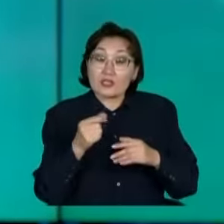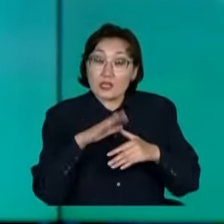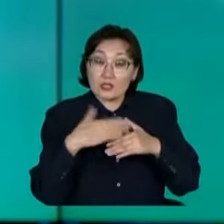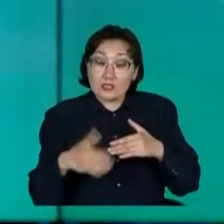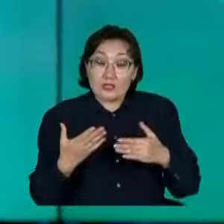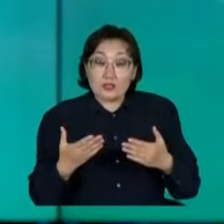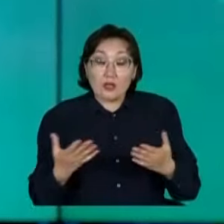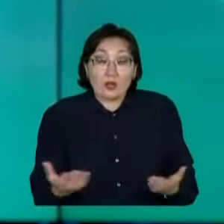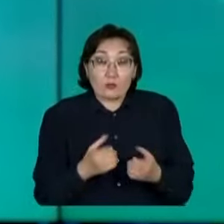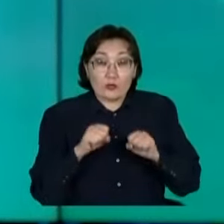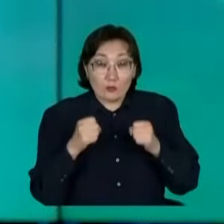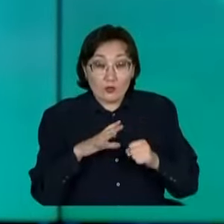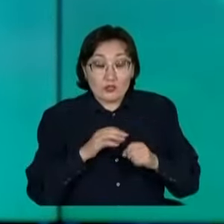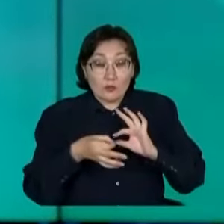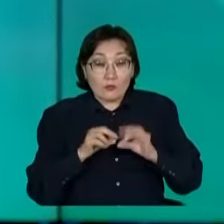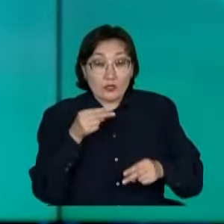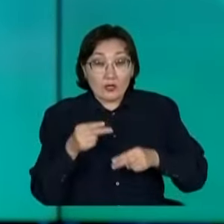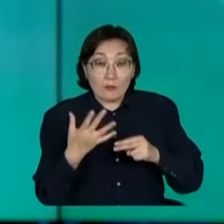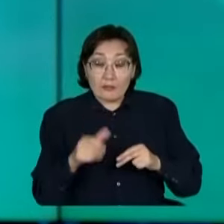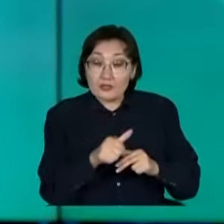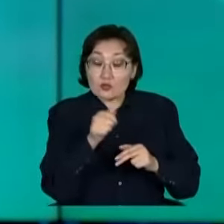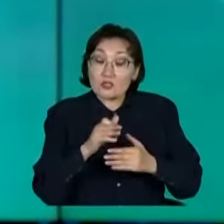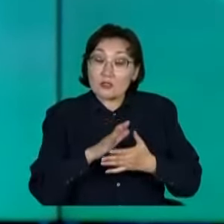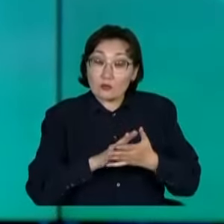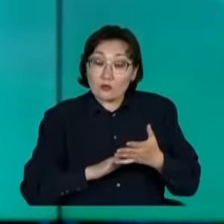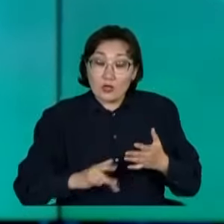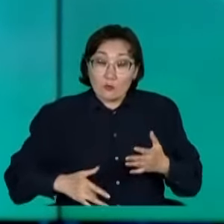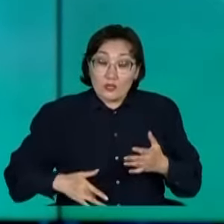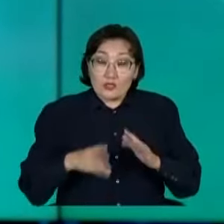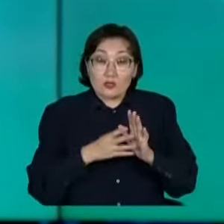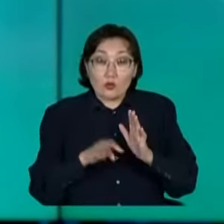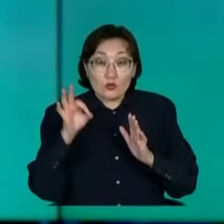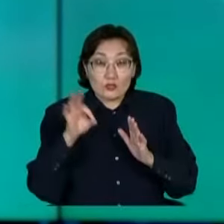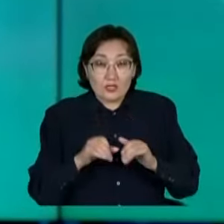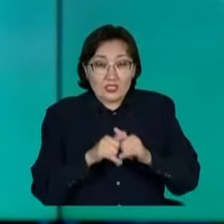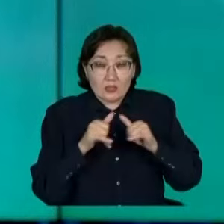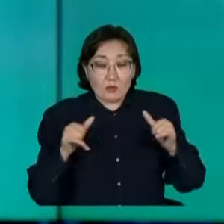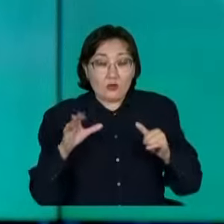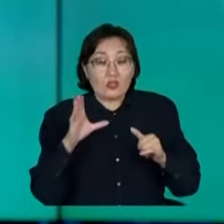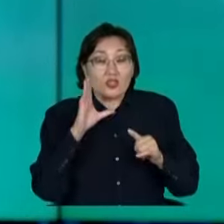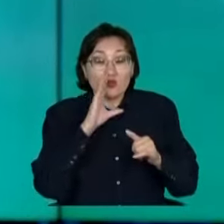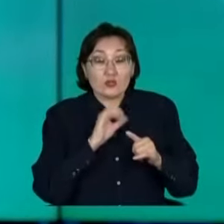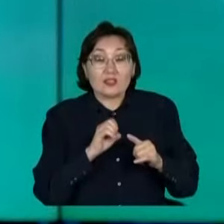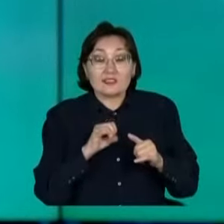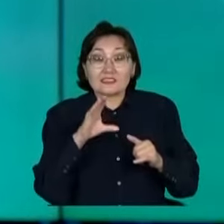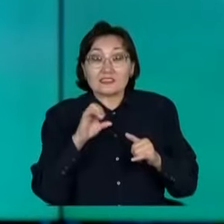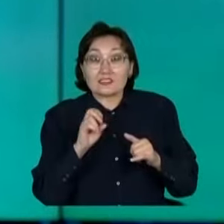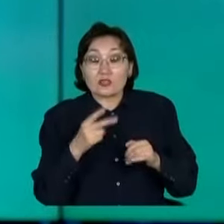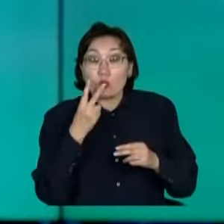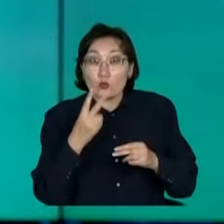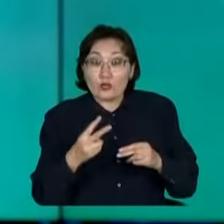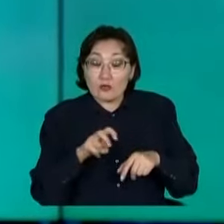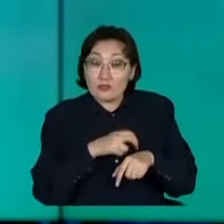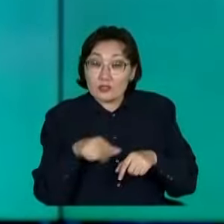мүмкін болмас етті. Күрделі ота 5 сағатқа созылған екен. Бауырдың 90%-на жайылып үлгерген сікті көрген хирургтардың өзі